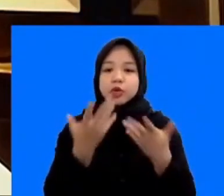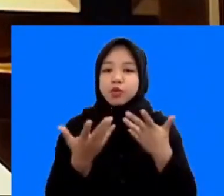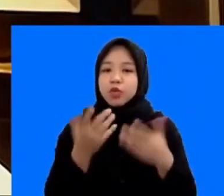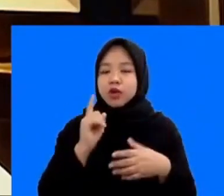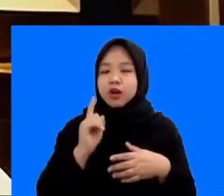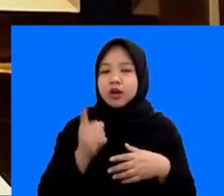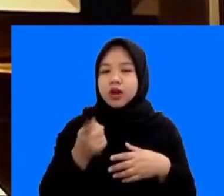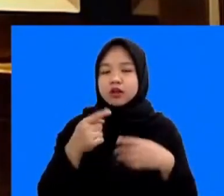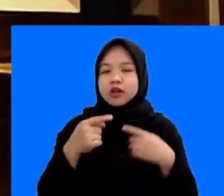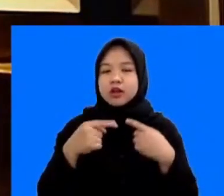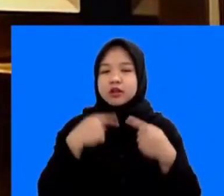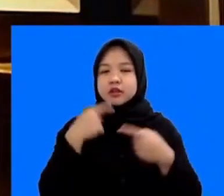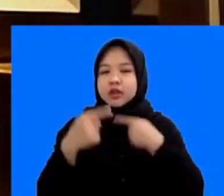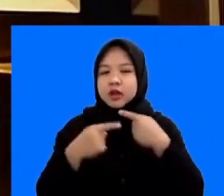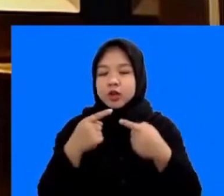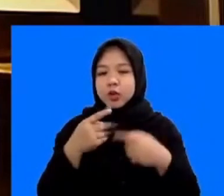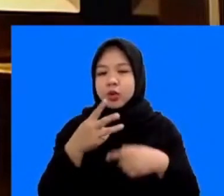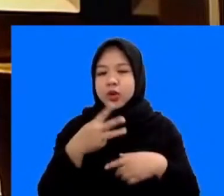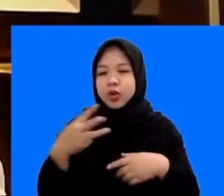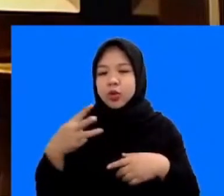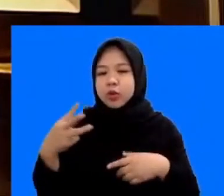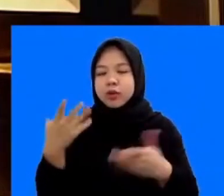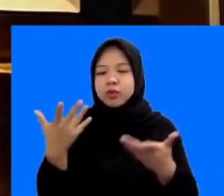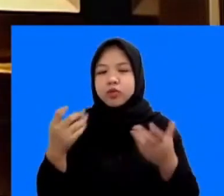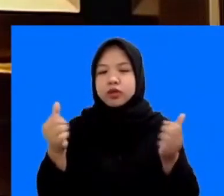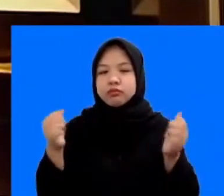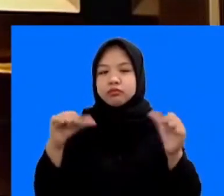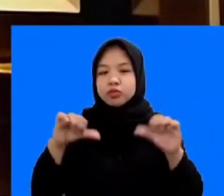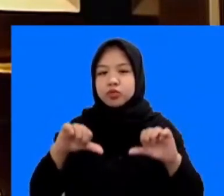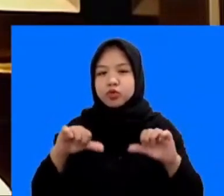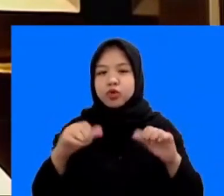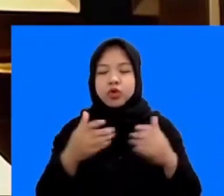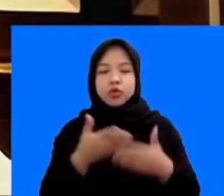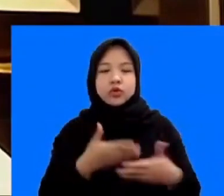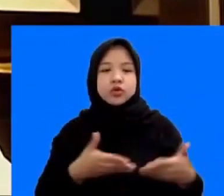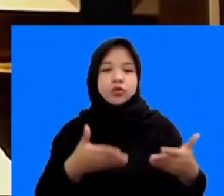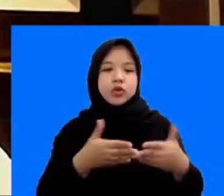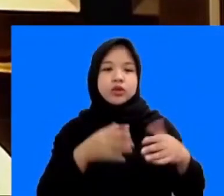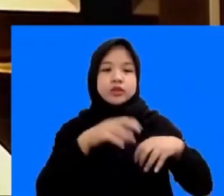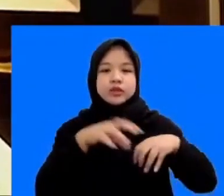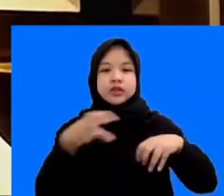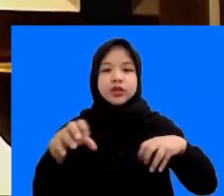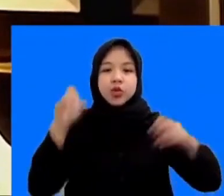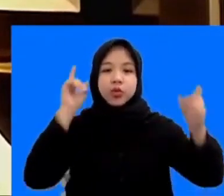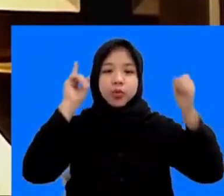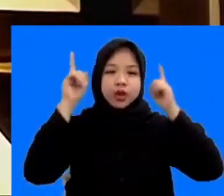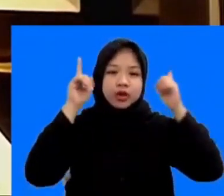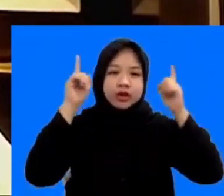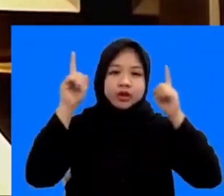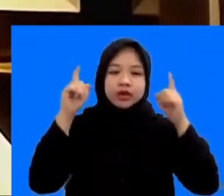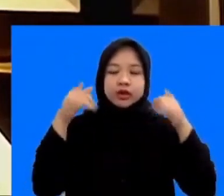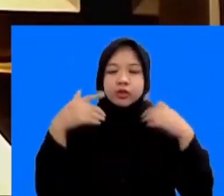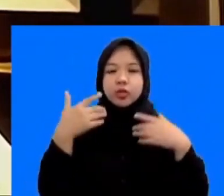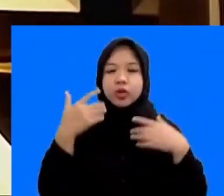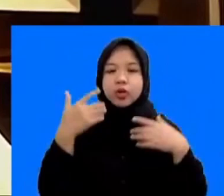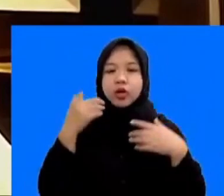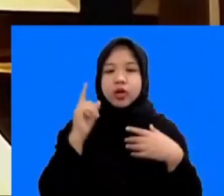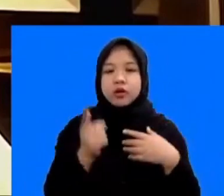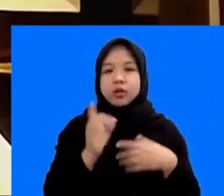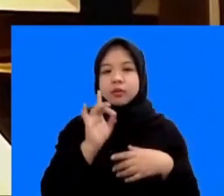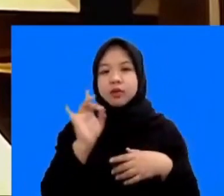dan skenario skenario ekonomi yang terburuk termasuk juga kondisi geopolitik belum lagi berbagai